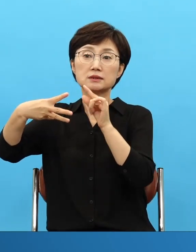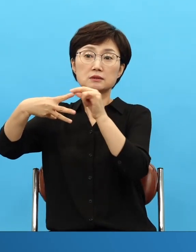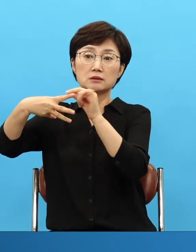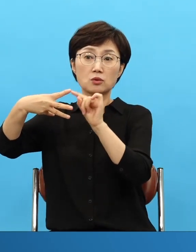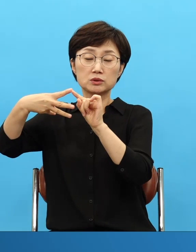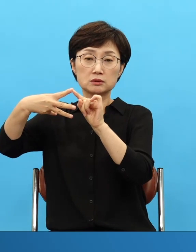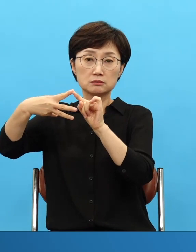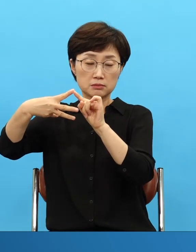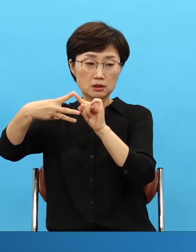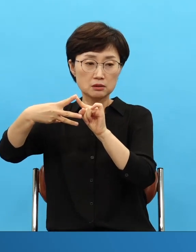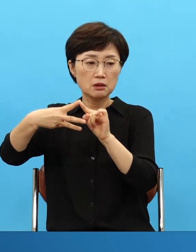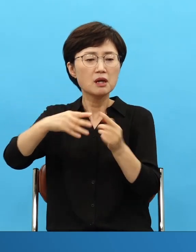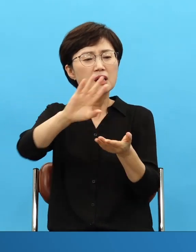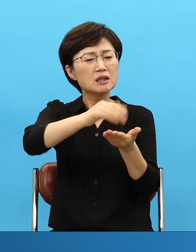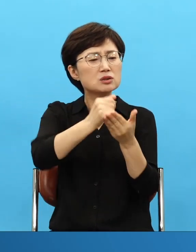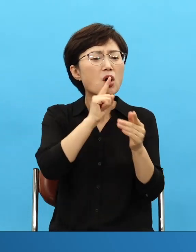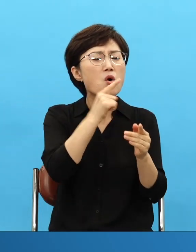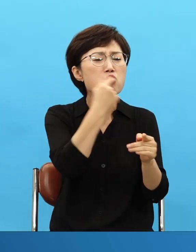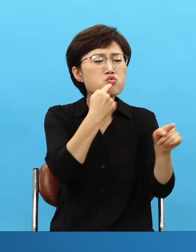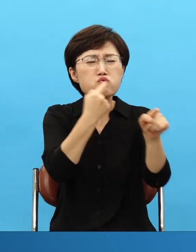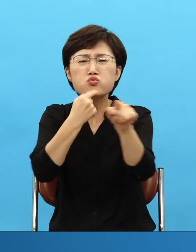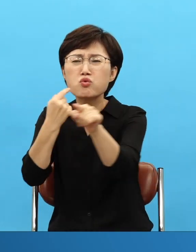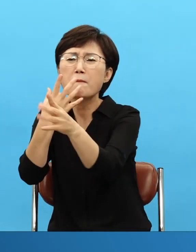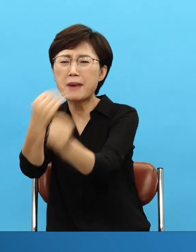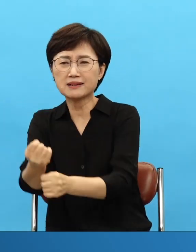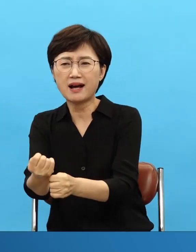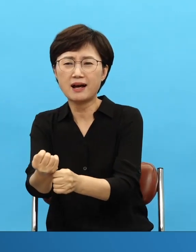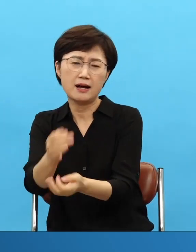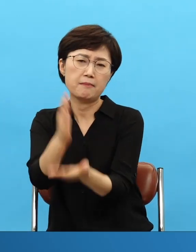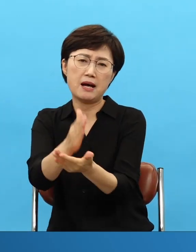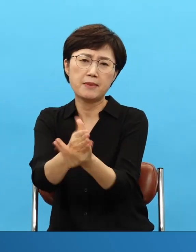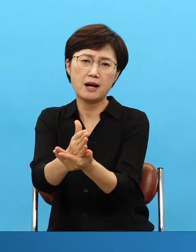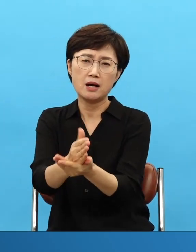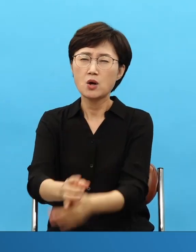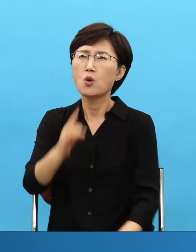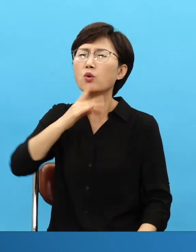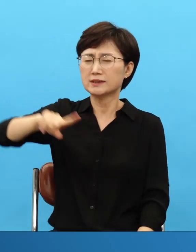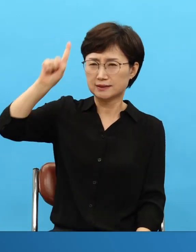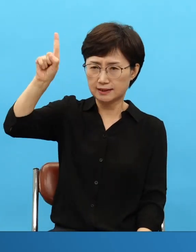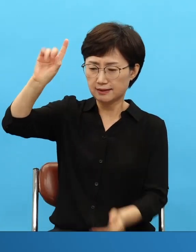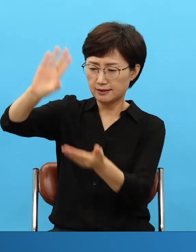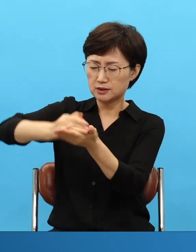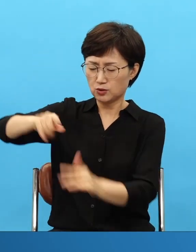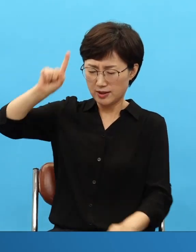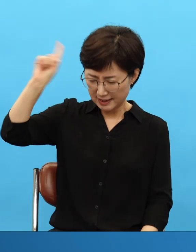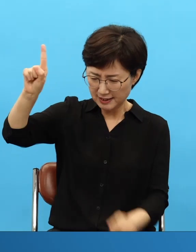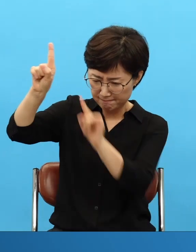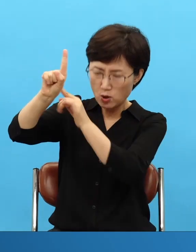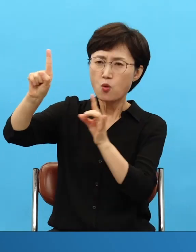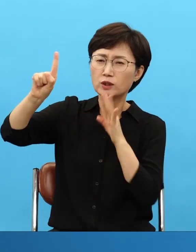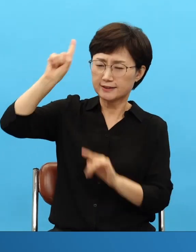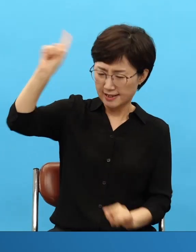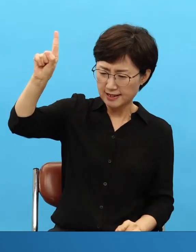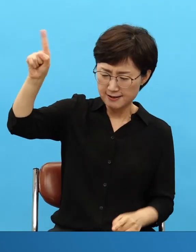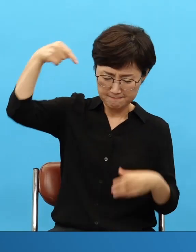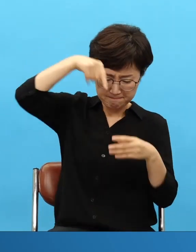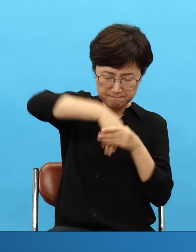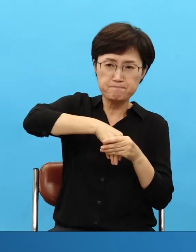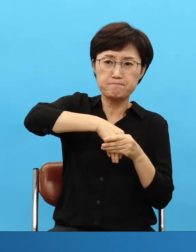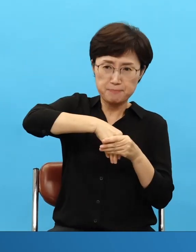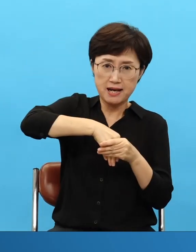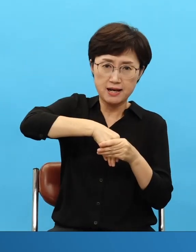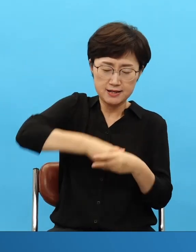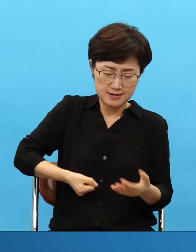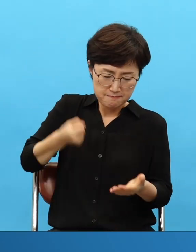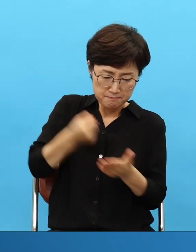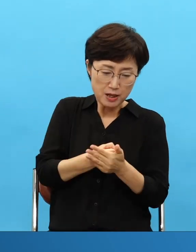선다니까요. 오직 그리스도. Anyone can call upon the name of the Lord Christ. It's only Christ that we're speaking about. 이날로부터 흑암은 무너지기 시작하는. And it is from that very day the